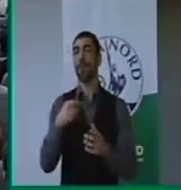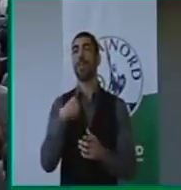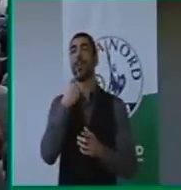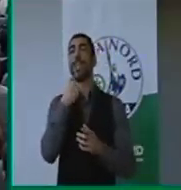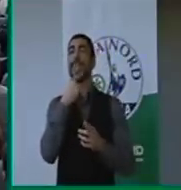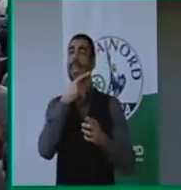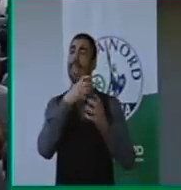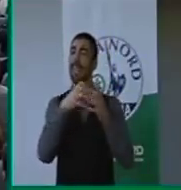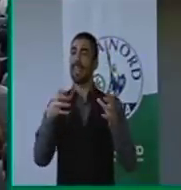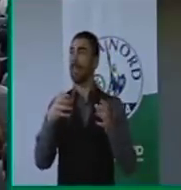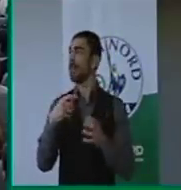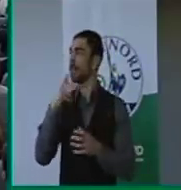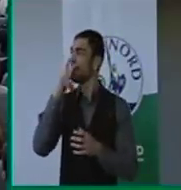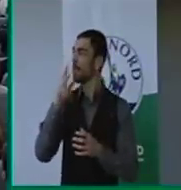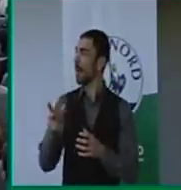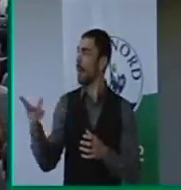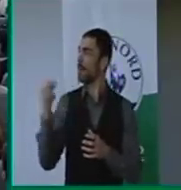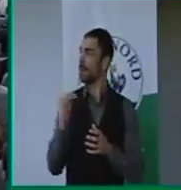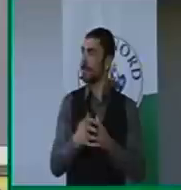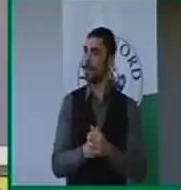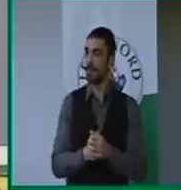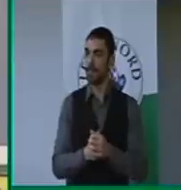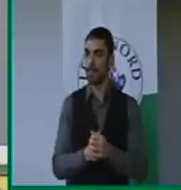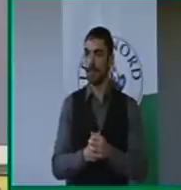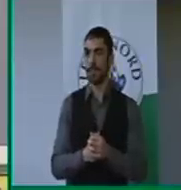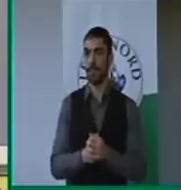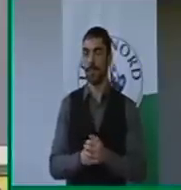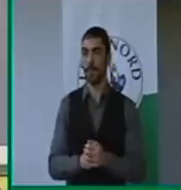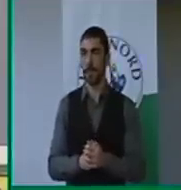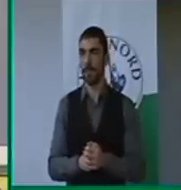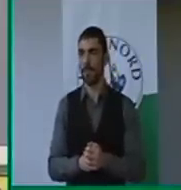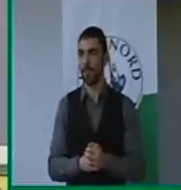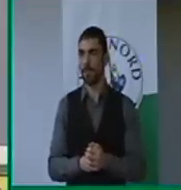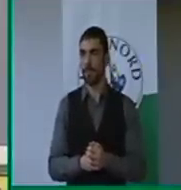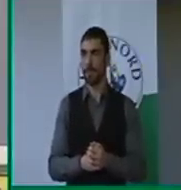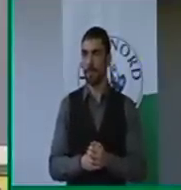lo fa eh eh eh beh consumo critico eh